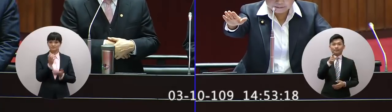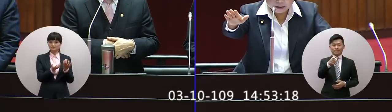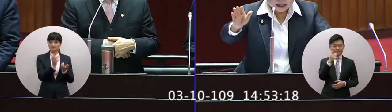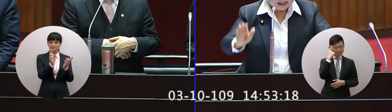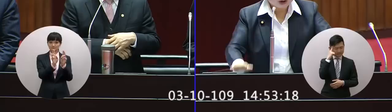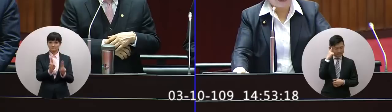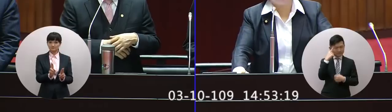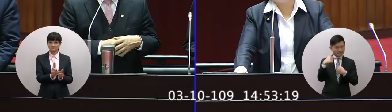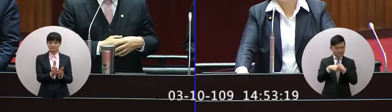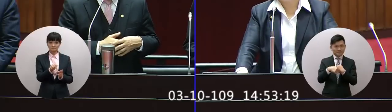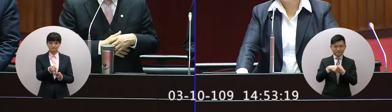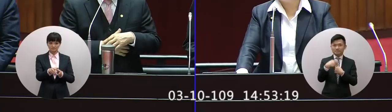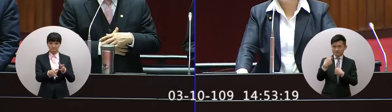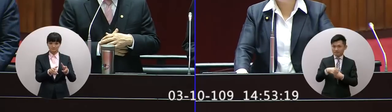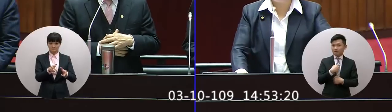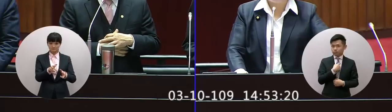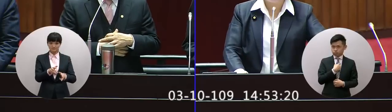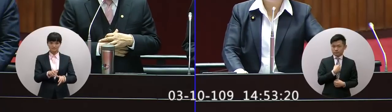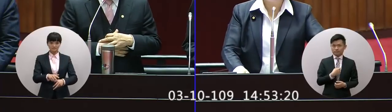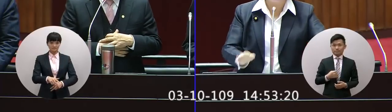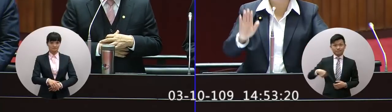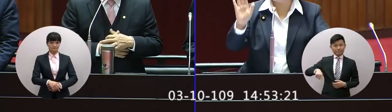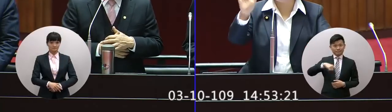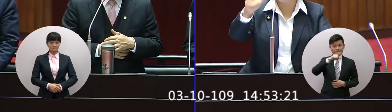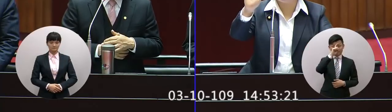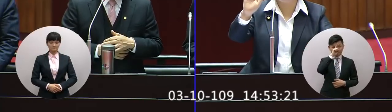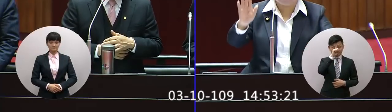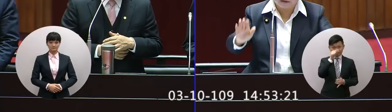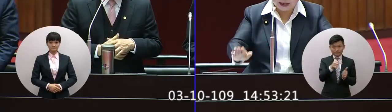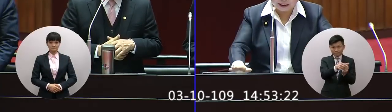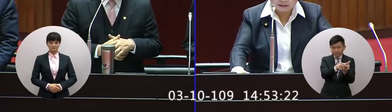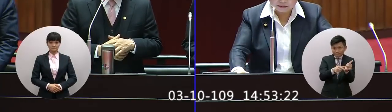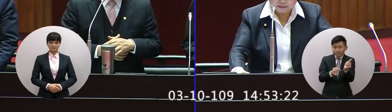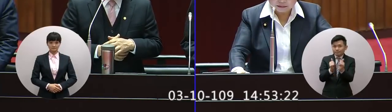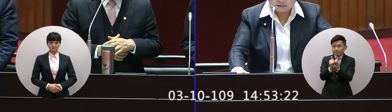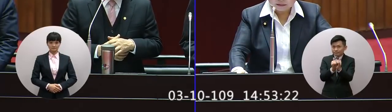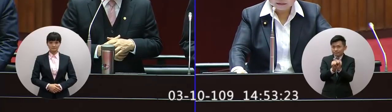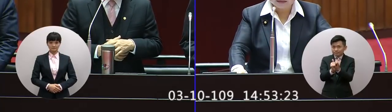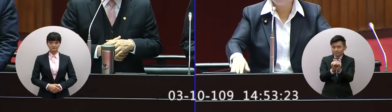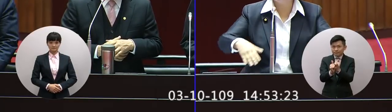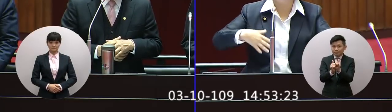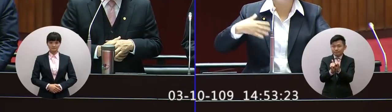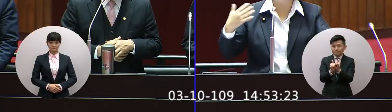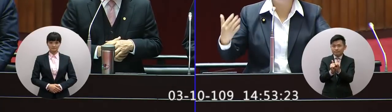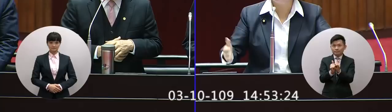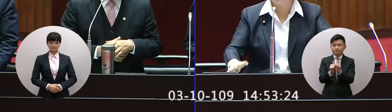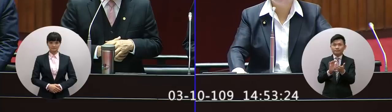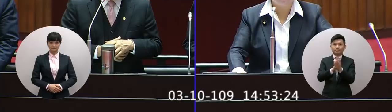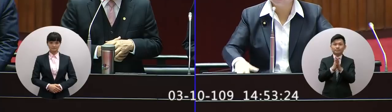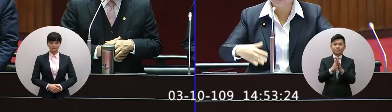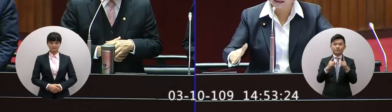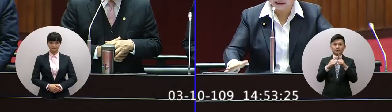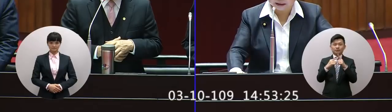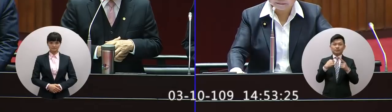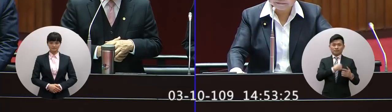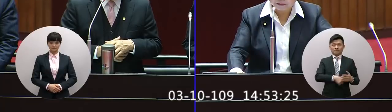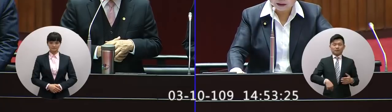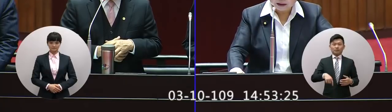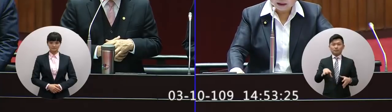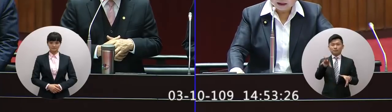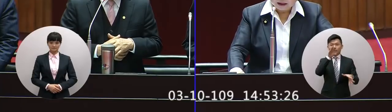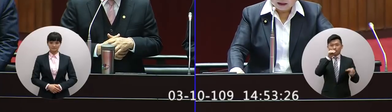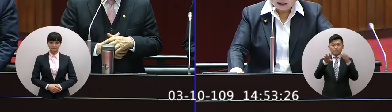思。所以我们希望中部人不要成为人体空气清净